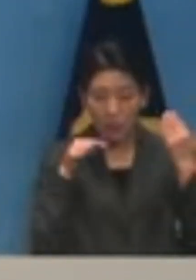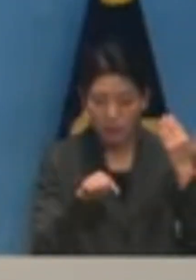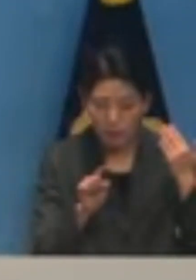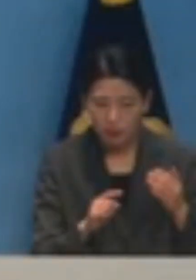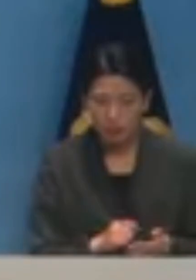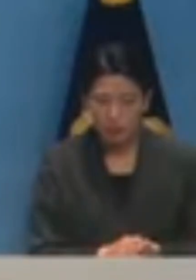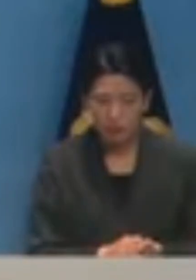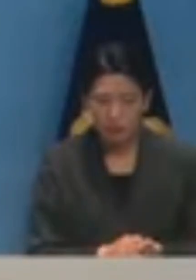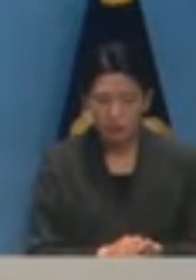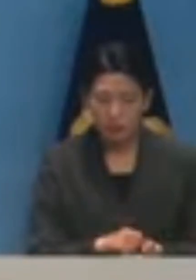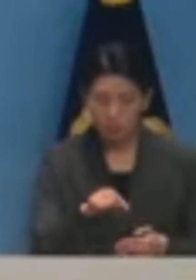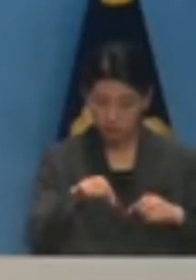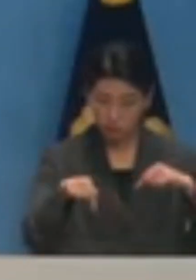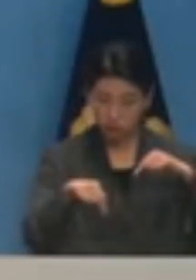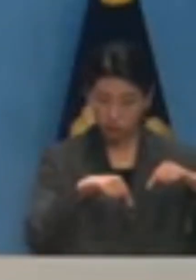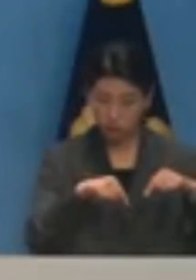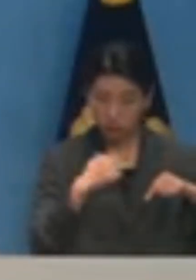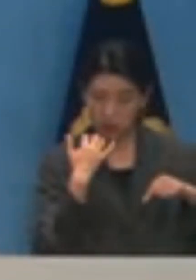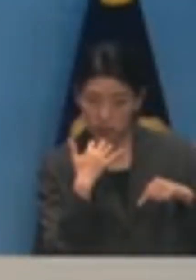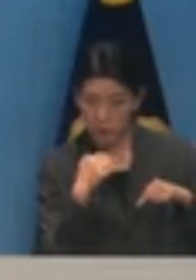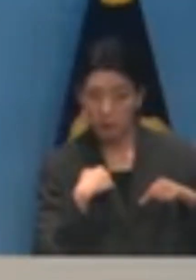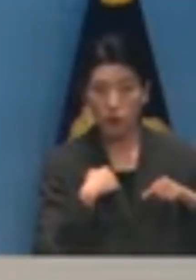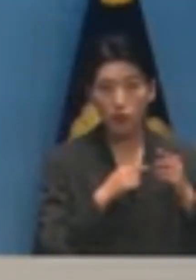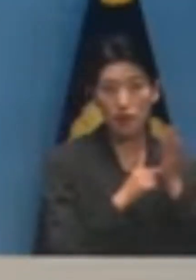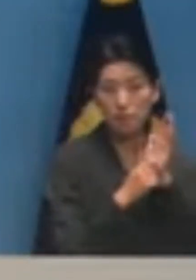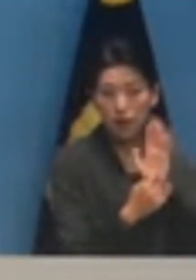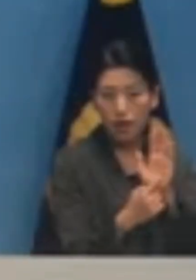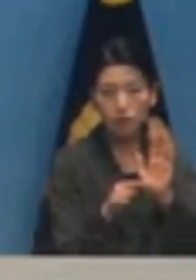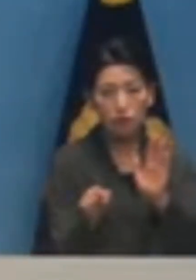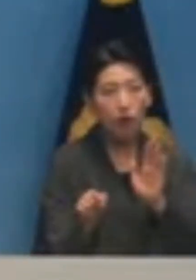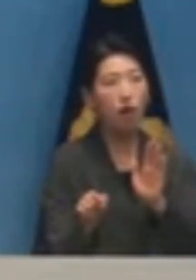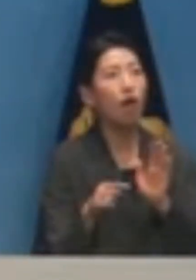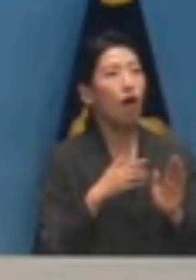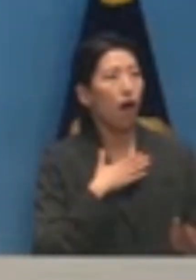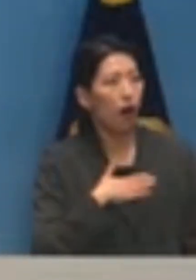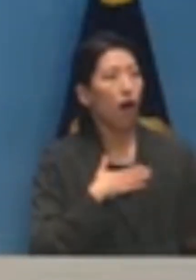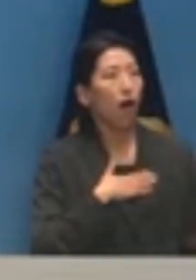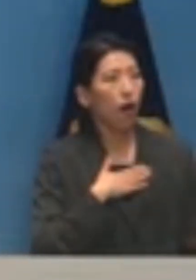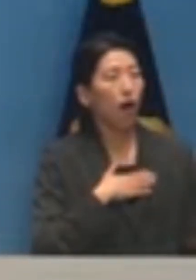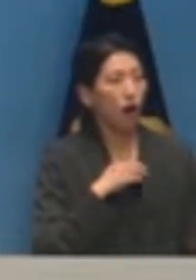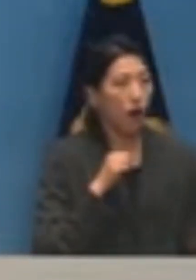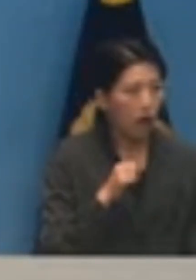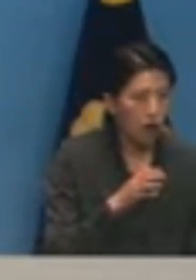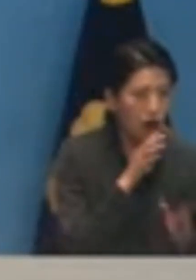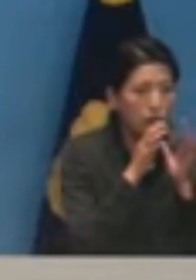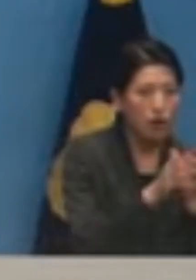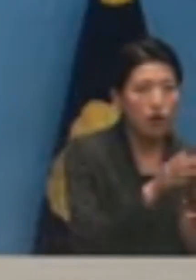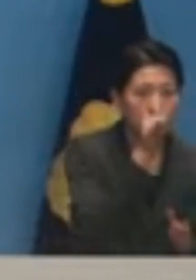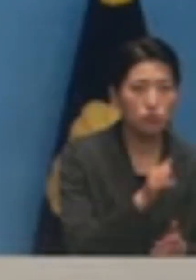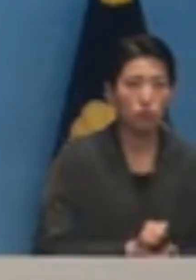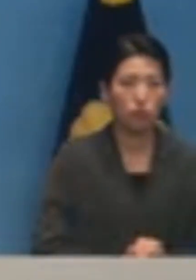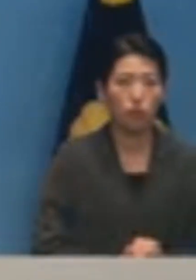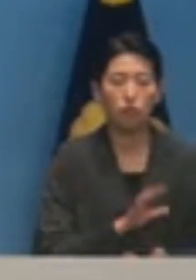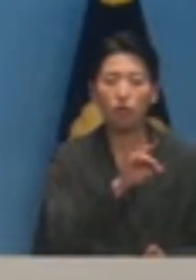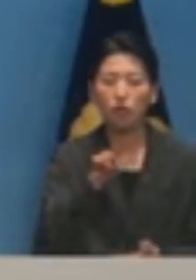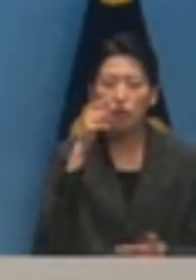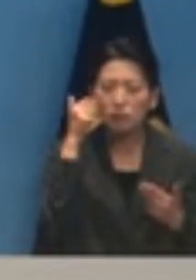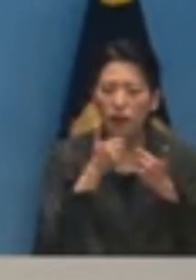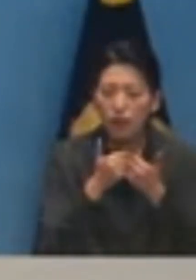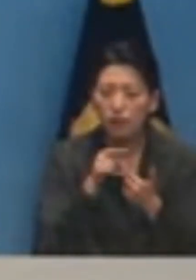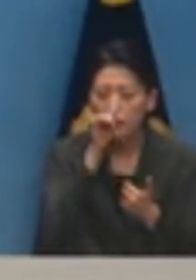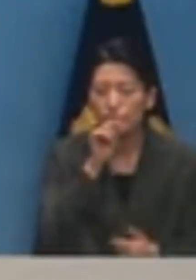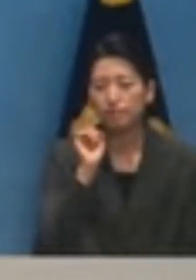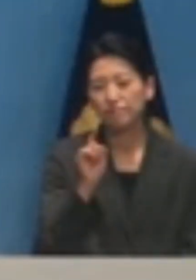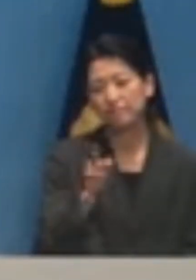정치적 발언 등을 하면 아이들이 동조하고 거기에 경도된 아이들은 반대 의견을 내는 교사들이나 아이들을 욕하는 모습